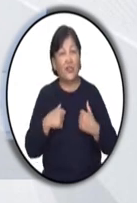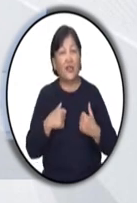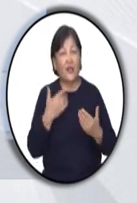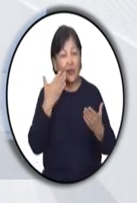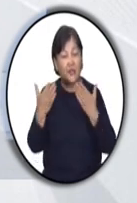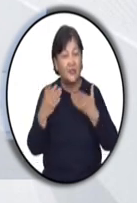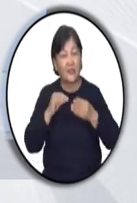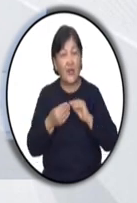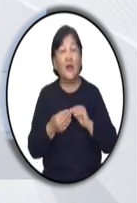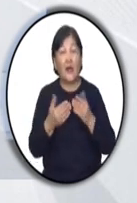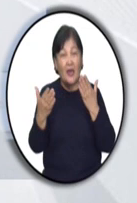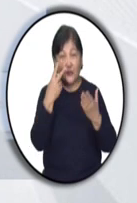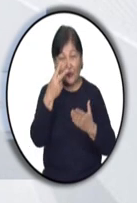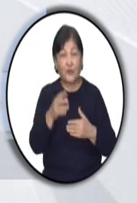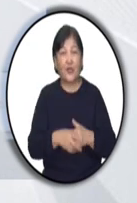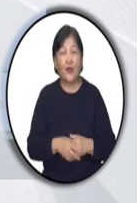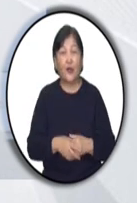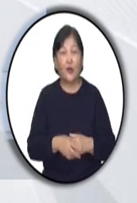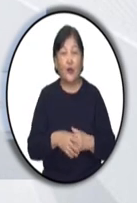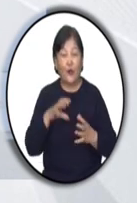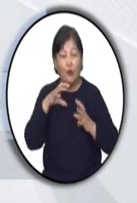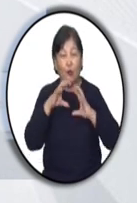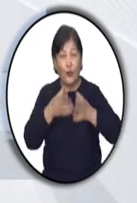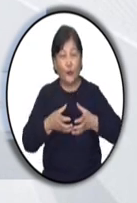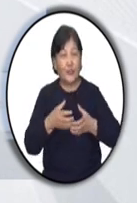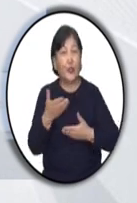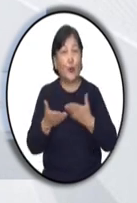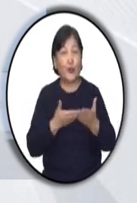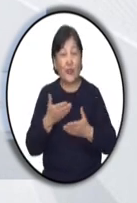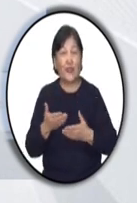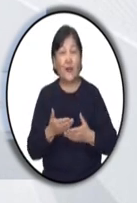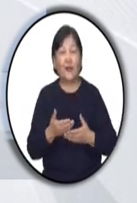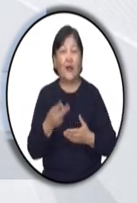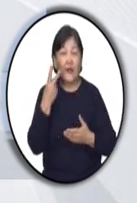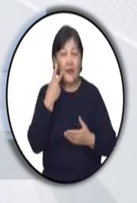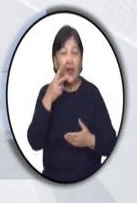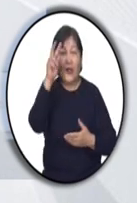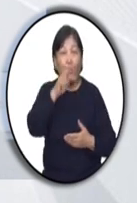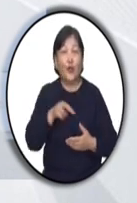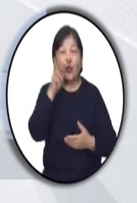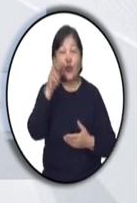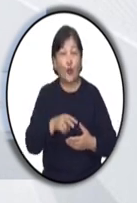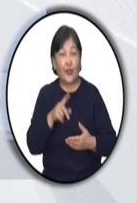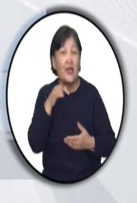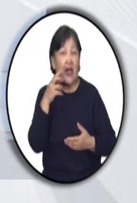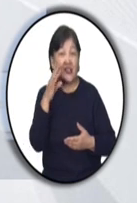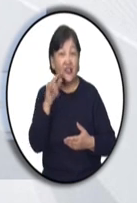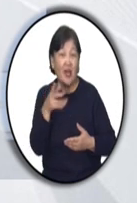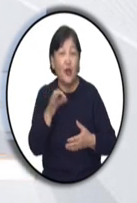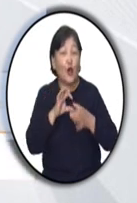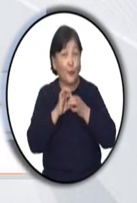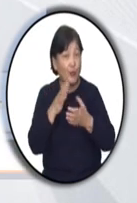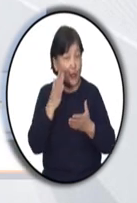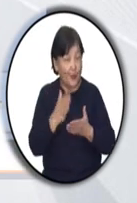За хийсэн шинжилгээгээ багшийнхаа мэдээлэл дүгнэлттэй харьцуулъя. За энд олон улсын худалдаа арилжаа ихэвчлэн доллараар хийгддэг